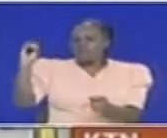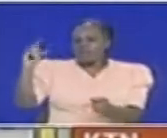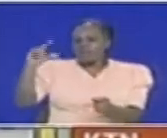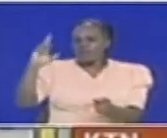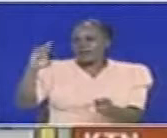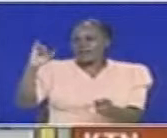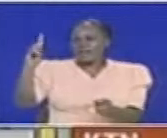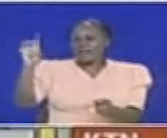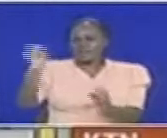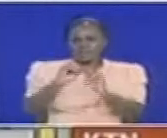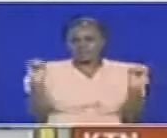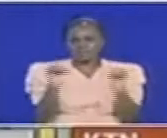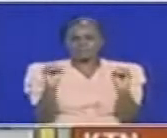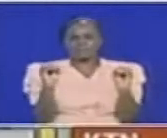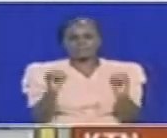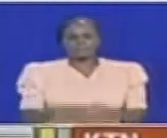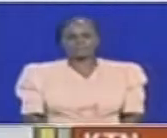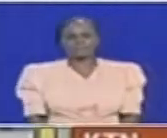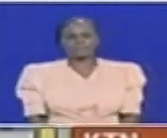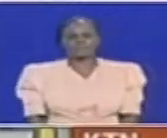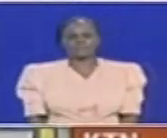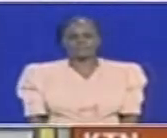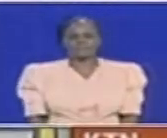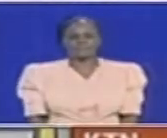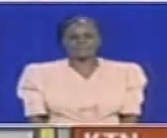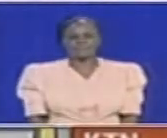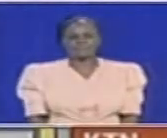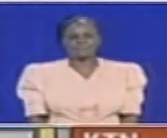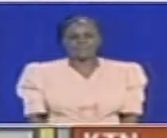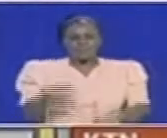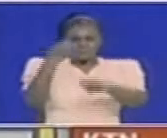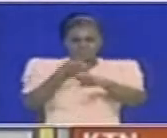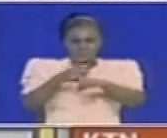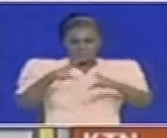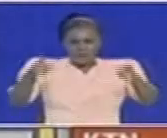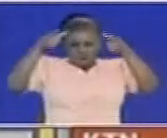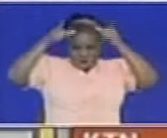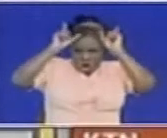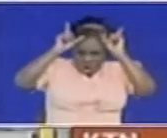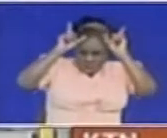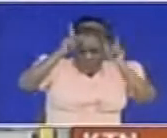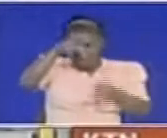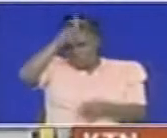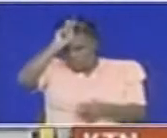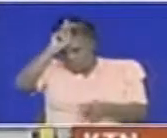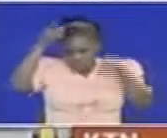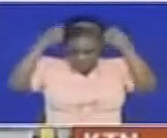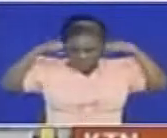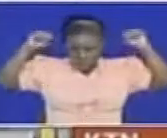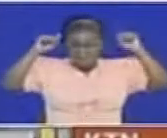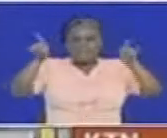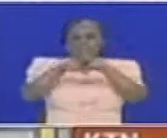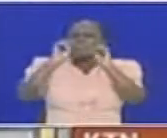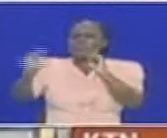Mwanahabari Kamchemenza ana maelezo zaidi. Kwa mifupa ya ng'ombe, mbuzi na kondoo, na tofauti na wale